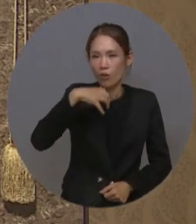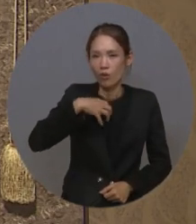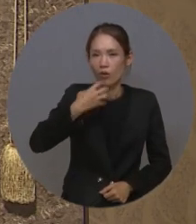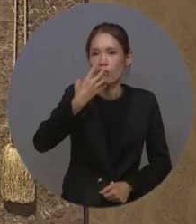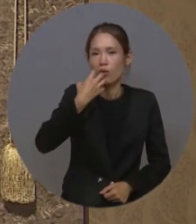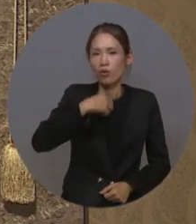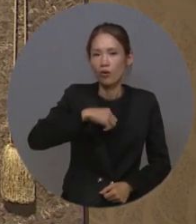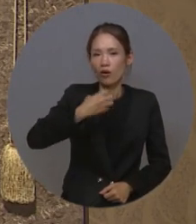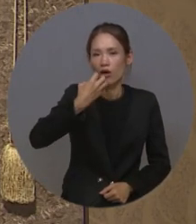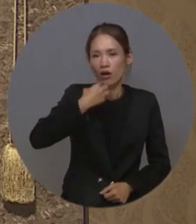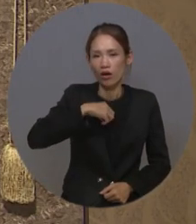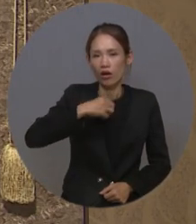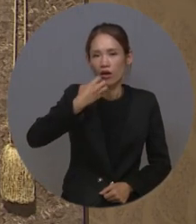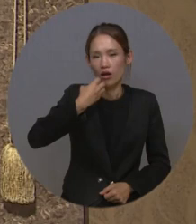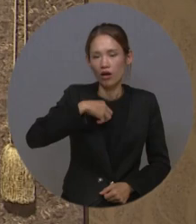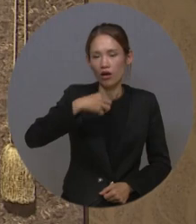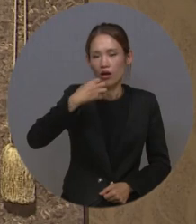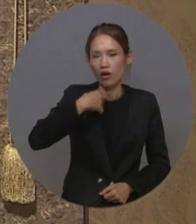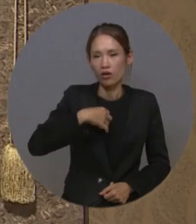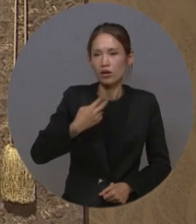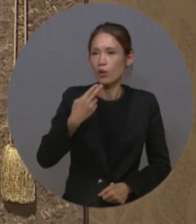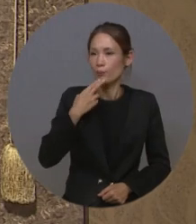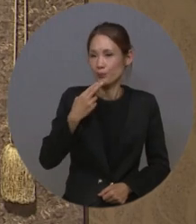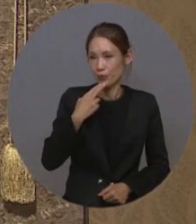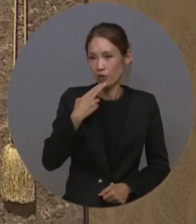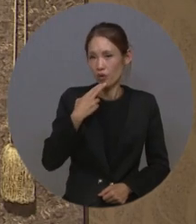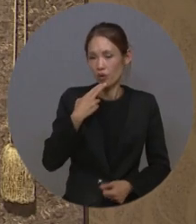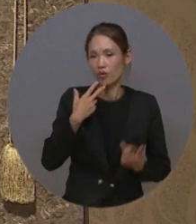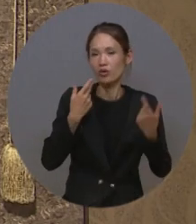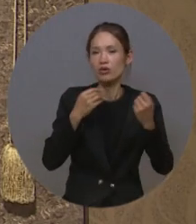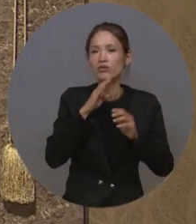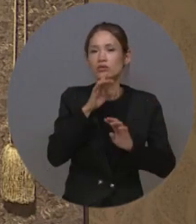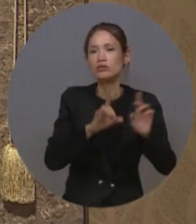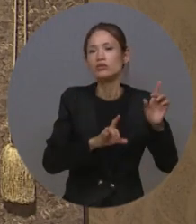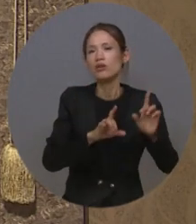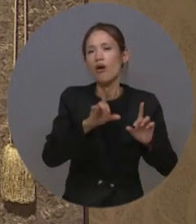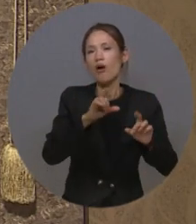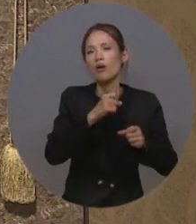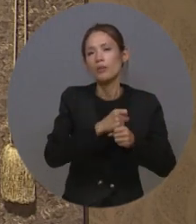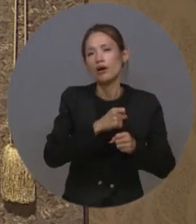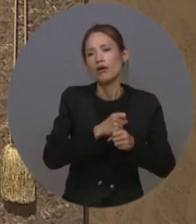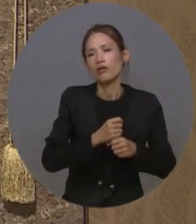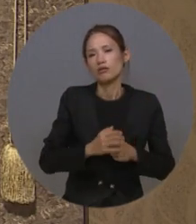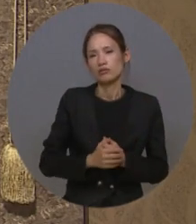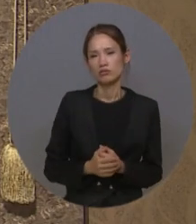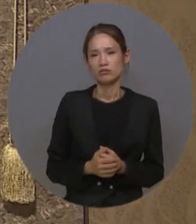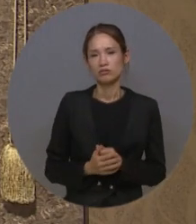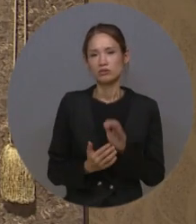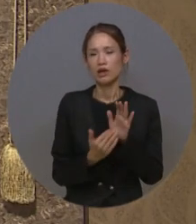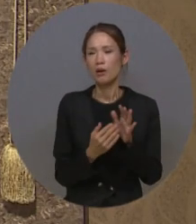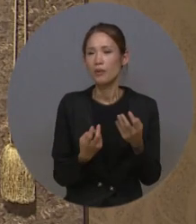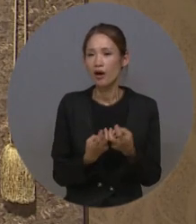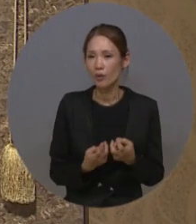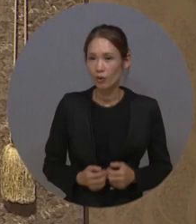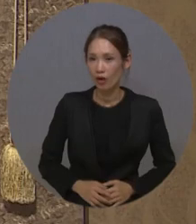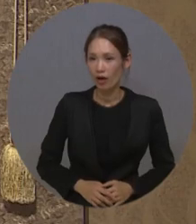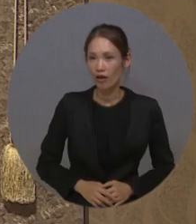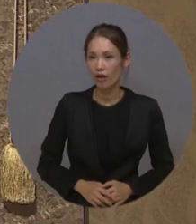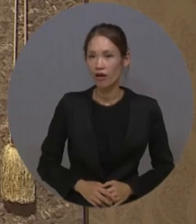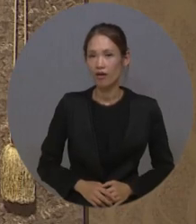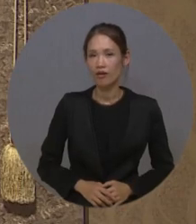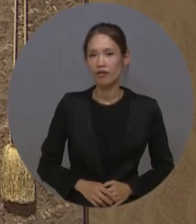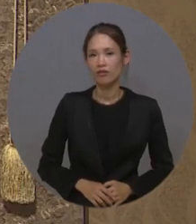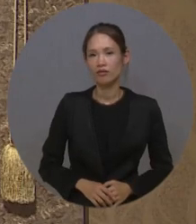넘어가서 나 죽겠네. 아. 이런 현상들이 생기는 게 네. 바로 그거예요. 어떻게 예방할 수 있을까요? 예방